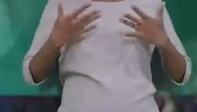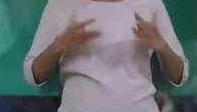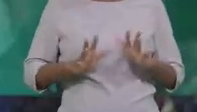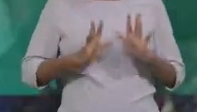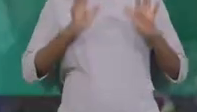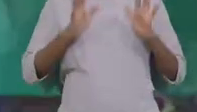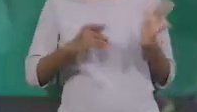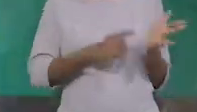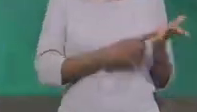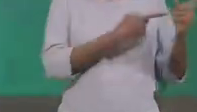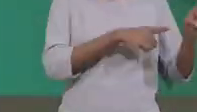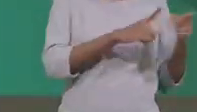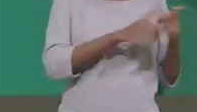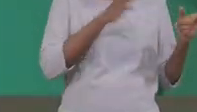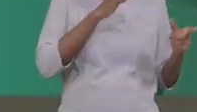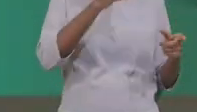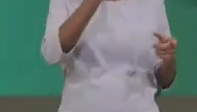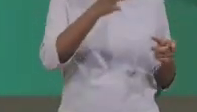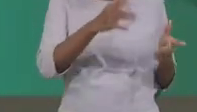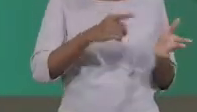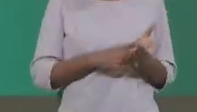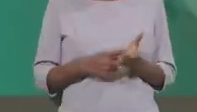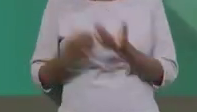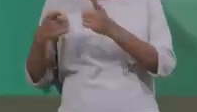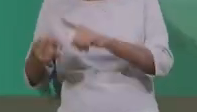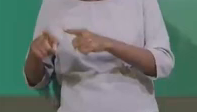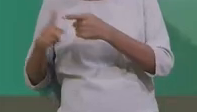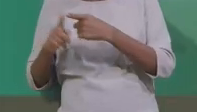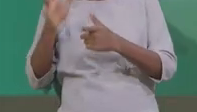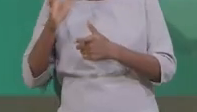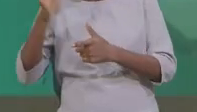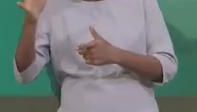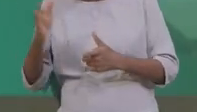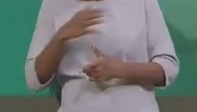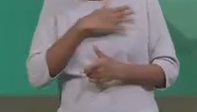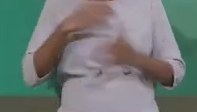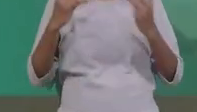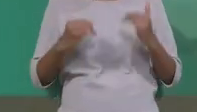craignant? Cela arrive à un aveugle.